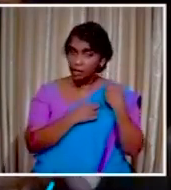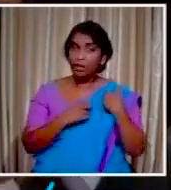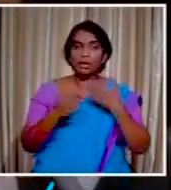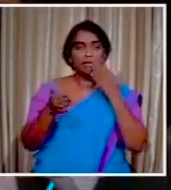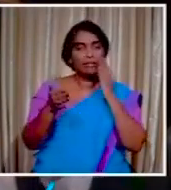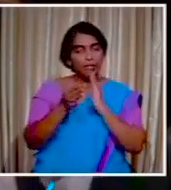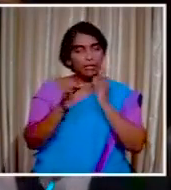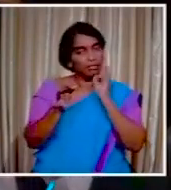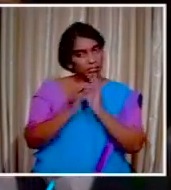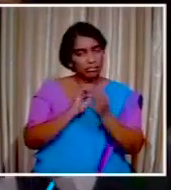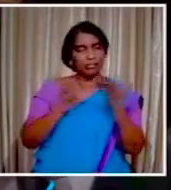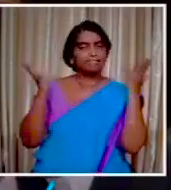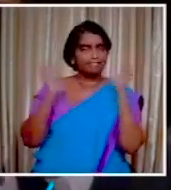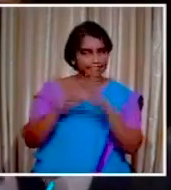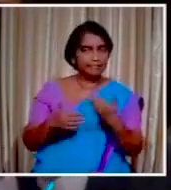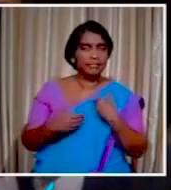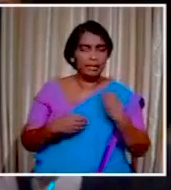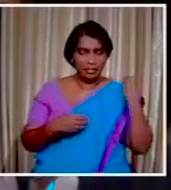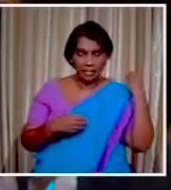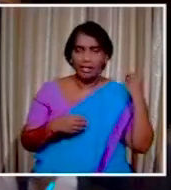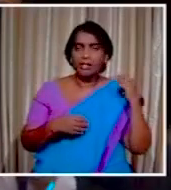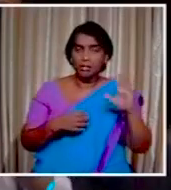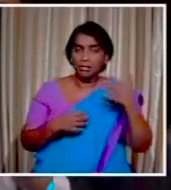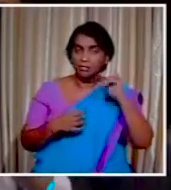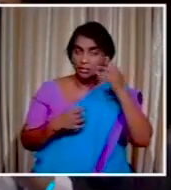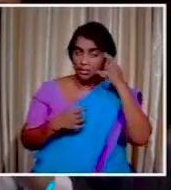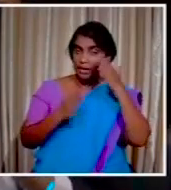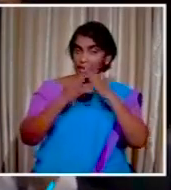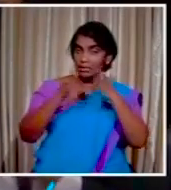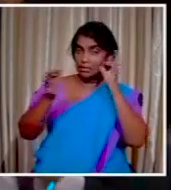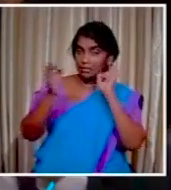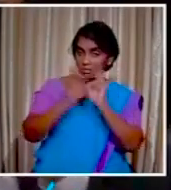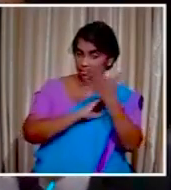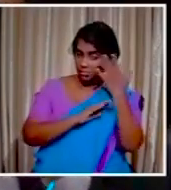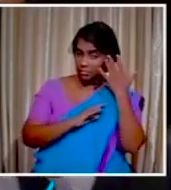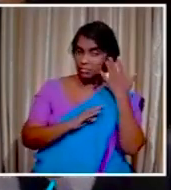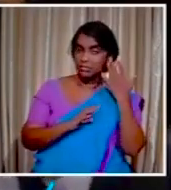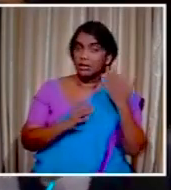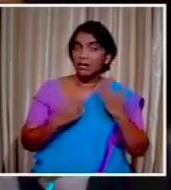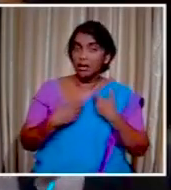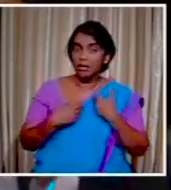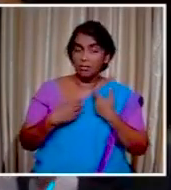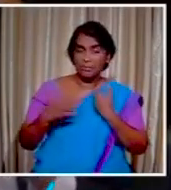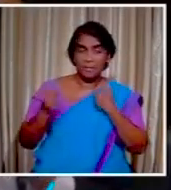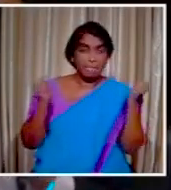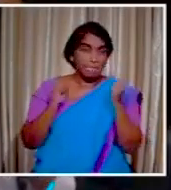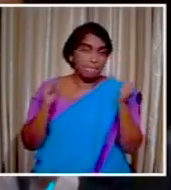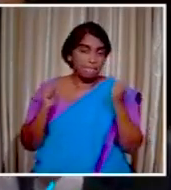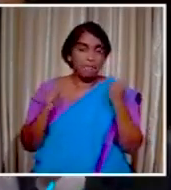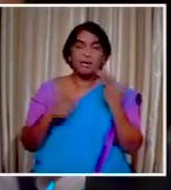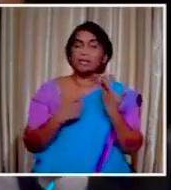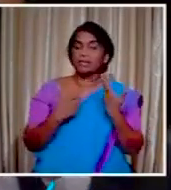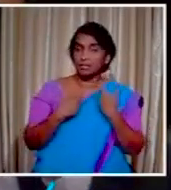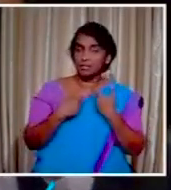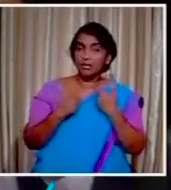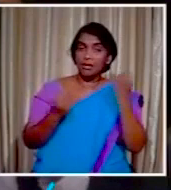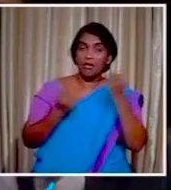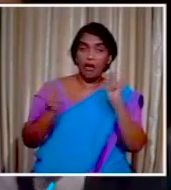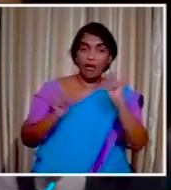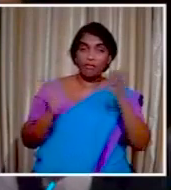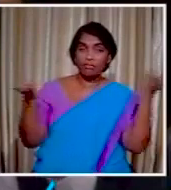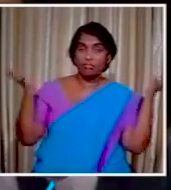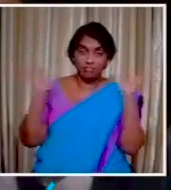ගිනි තියන්න ආවා. හැබැයි කවුරුර හිතනවා නම් ගෙවල් ගිනි තියලා අපේ බිත්තියට හේතු කරලා අපේ කාර්යාල වට